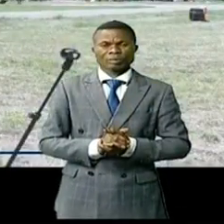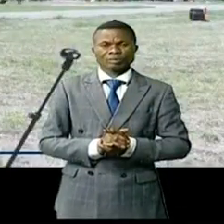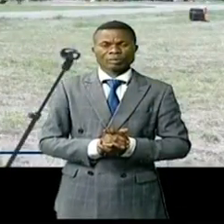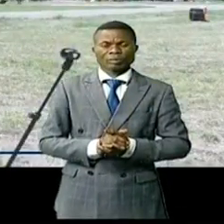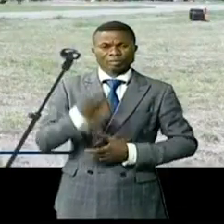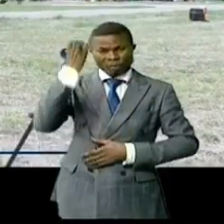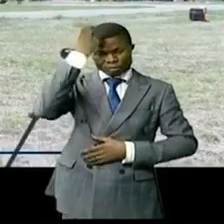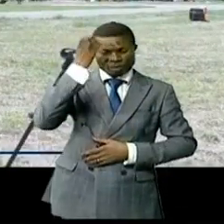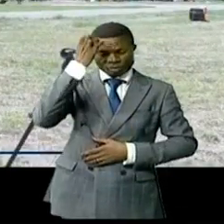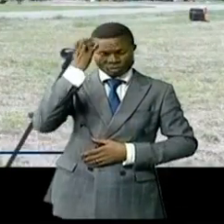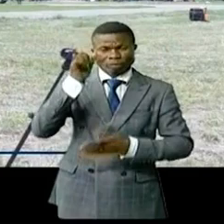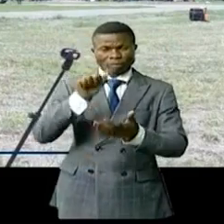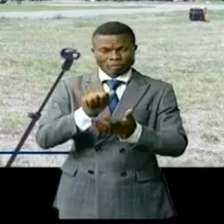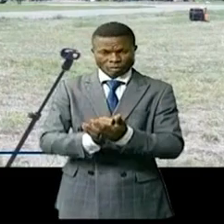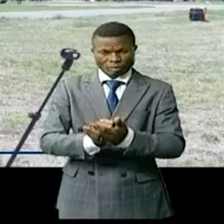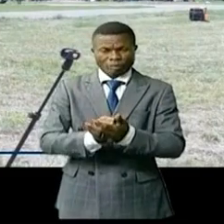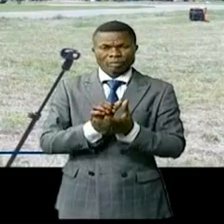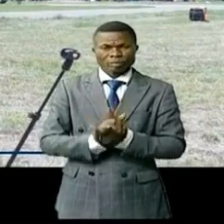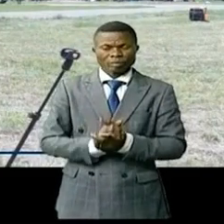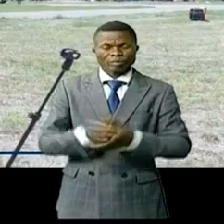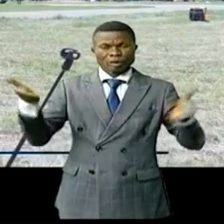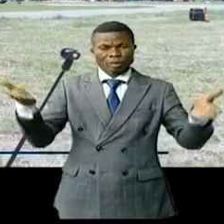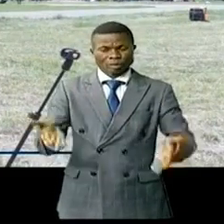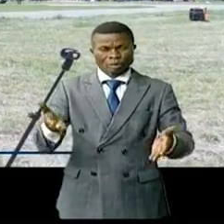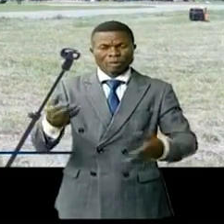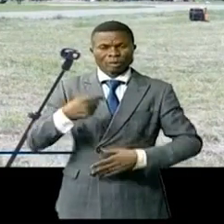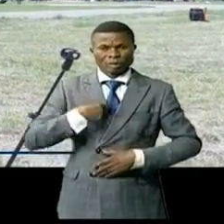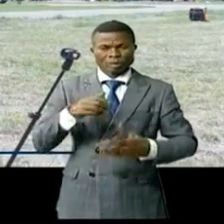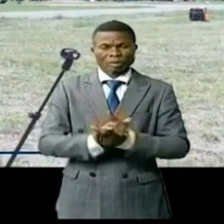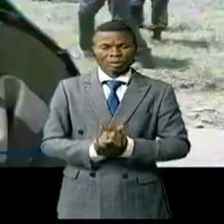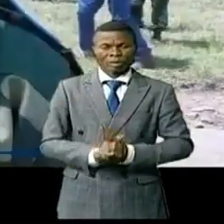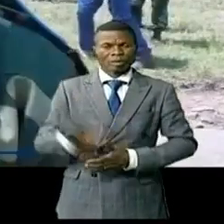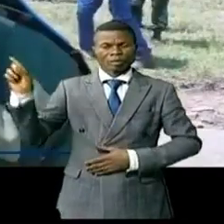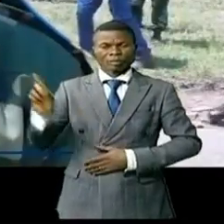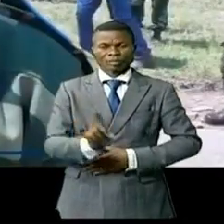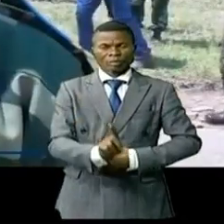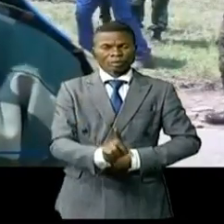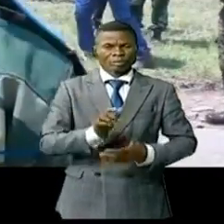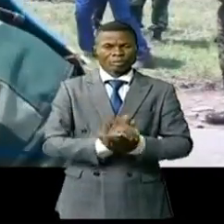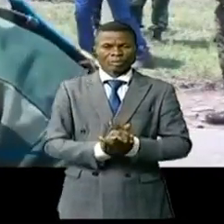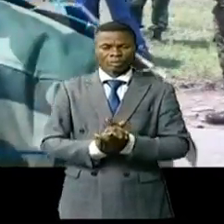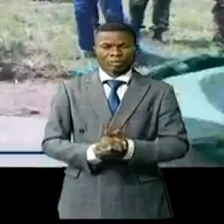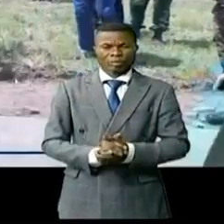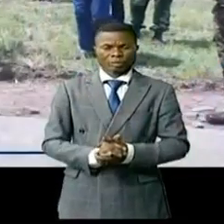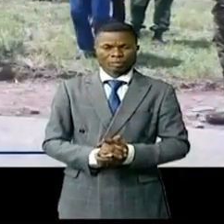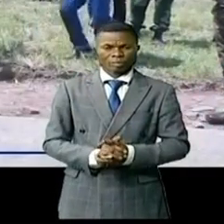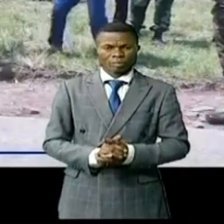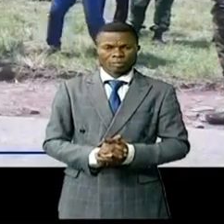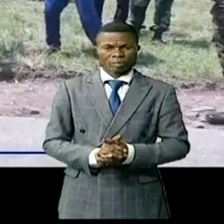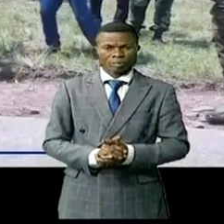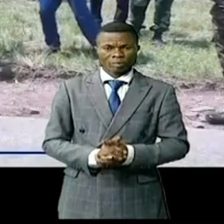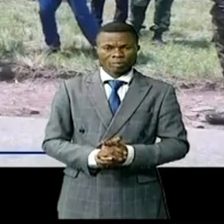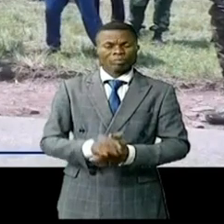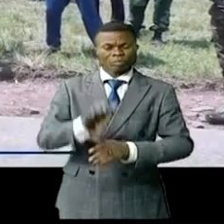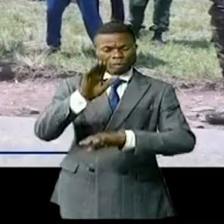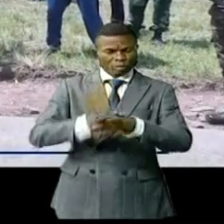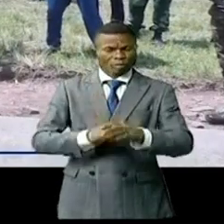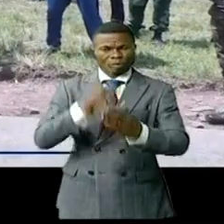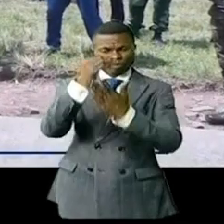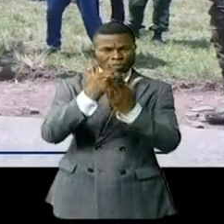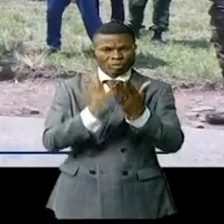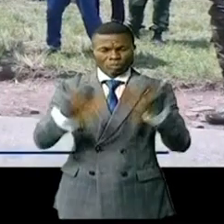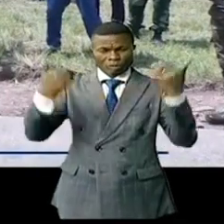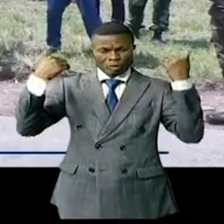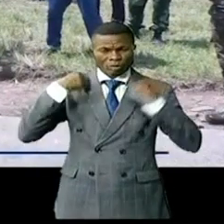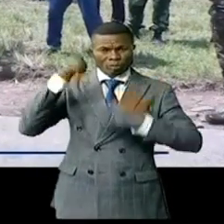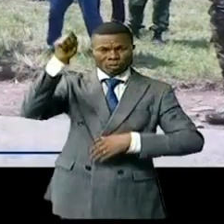Vice-amiral Linguma. Présent, mon général. Amen. Vice-amiral Linguma Mata, chef de